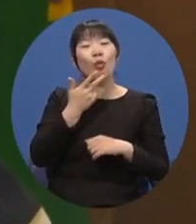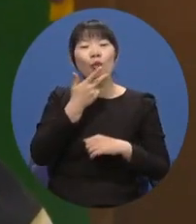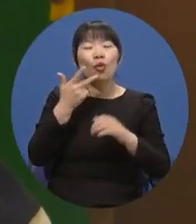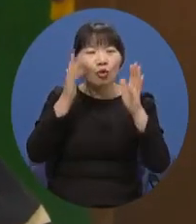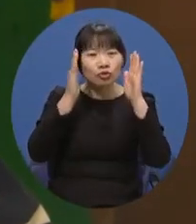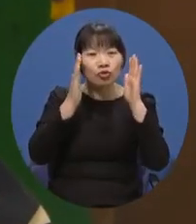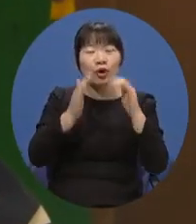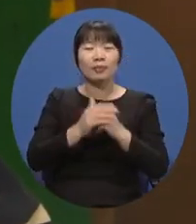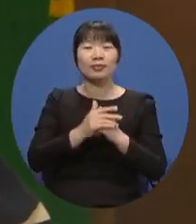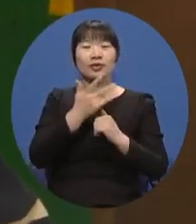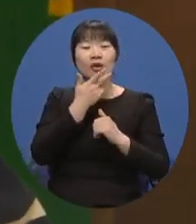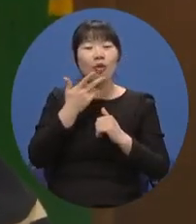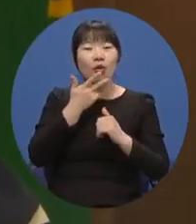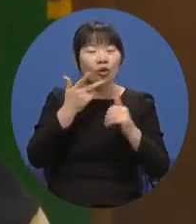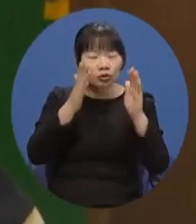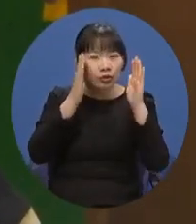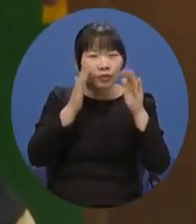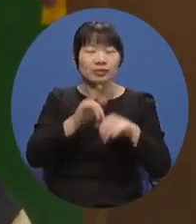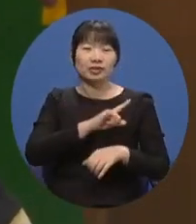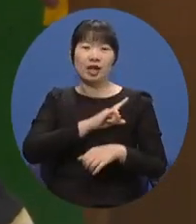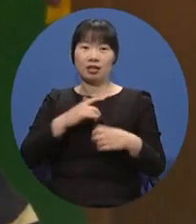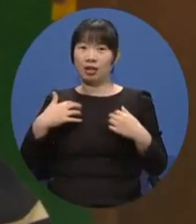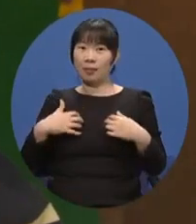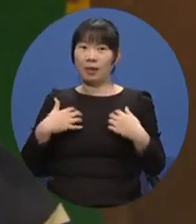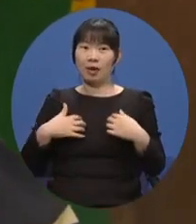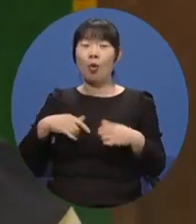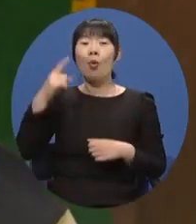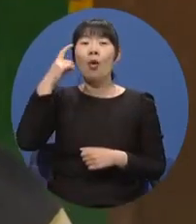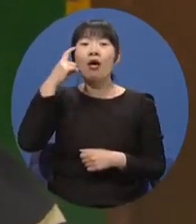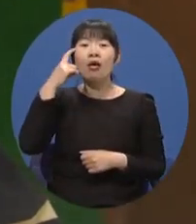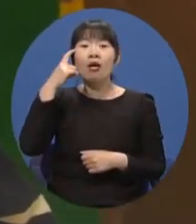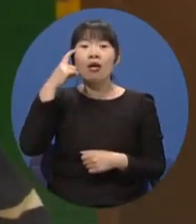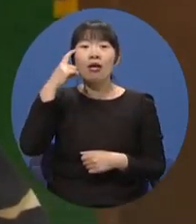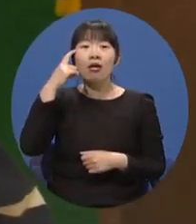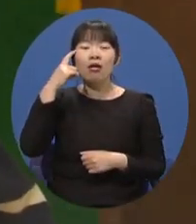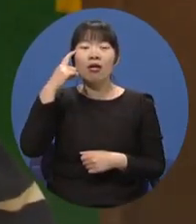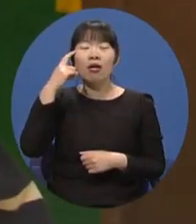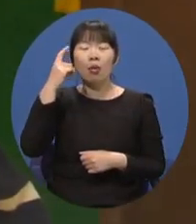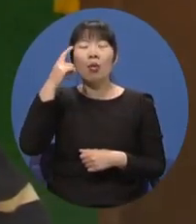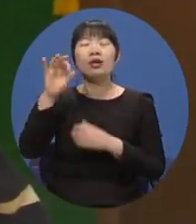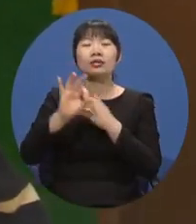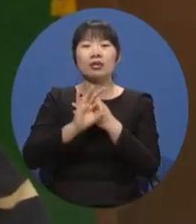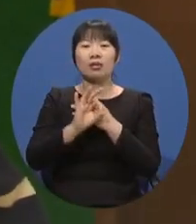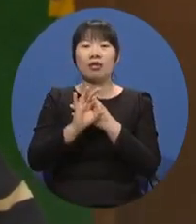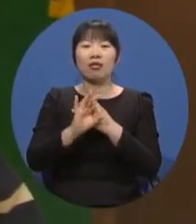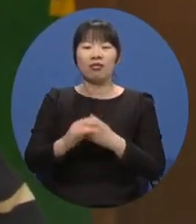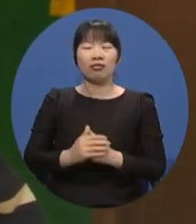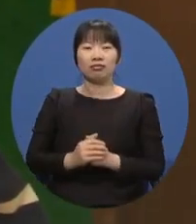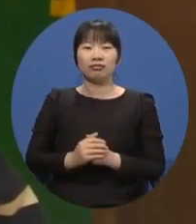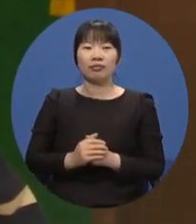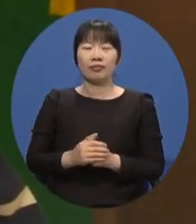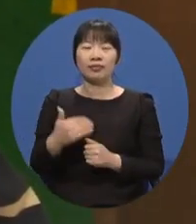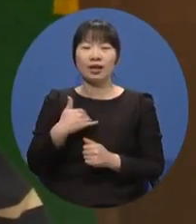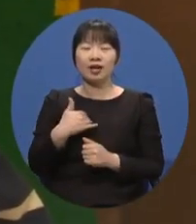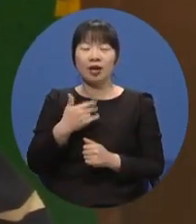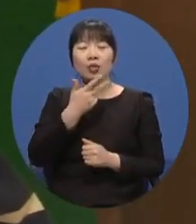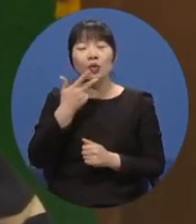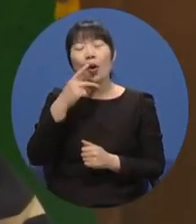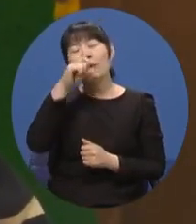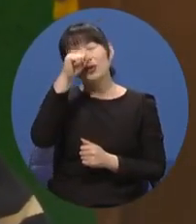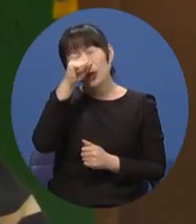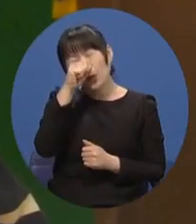영어 수업. 아, 영어 수업 할 때가 제일 재밌어요? 네. 아, 왜 재밌어요, 영어 수업이? 왜냐하면 제가